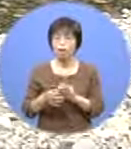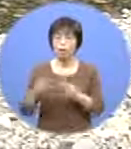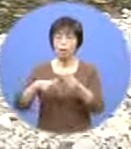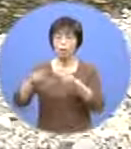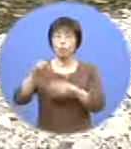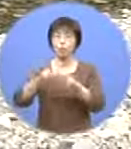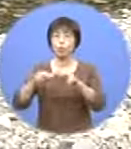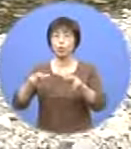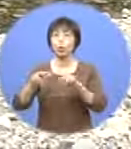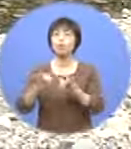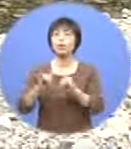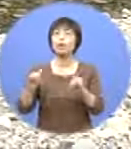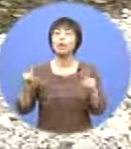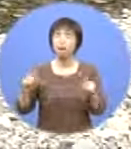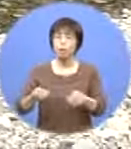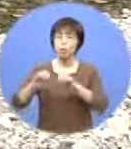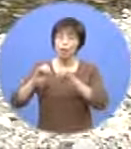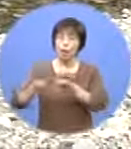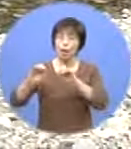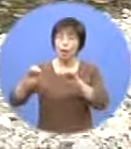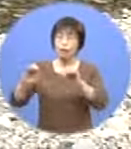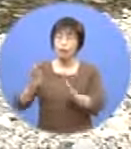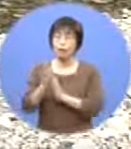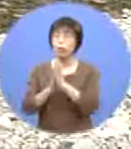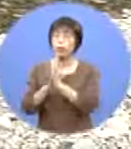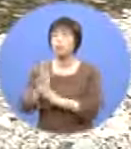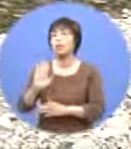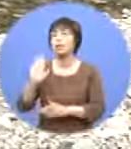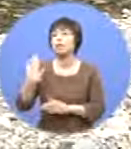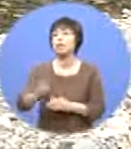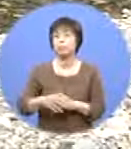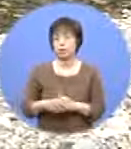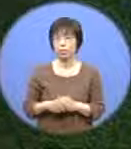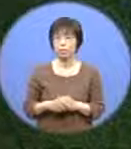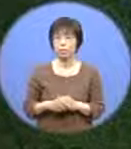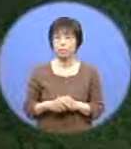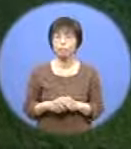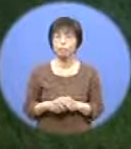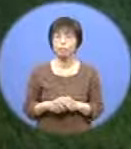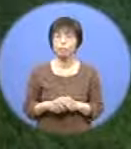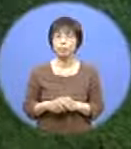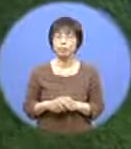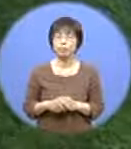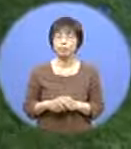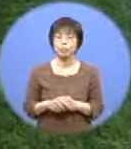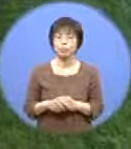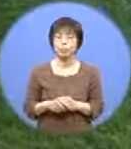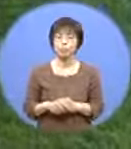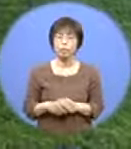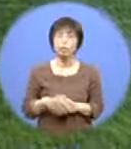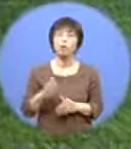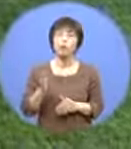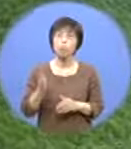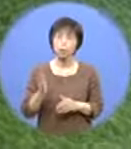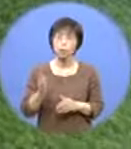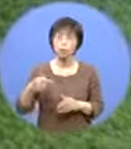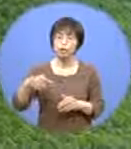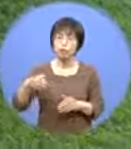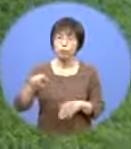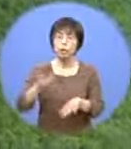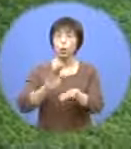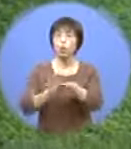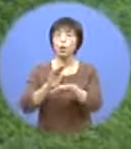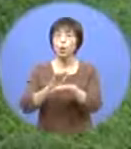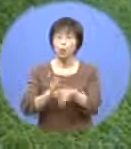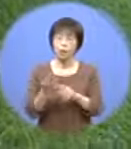ね、あの発信してくれというお願いもしてるんですよ。 熊野古道にはいくつか